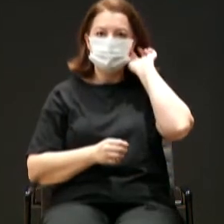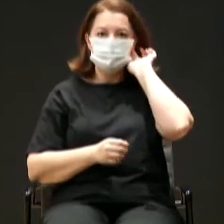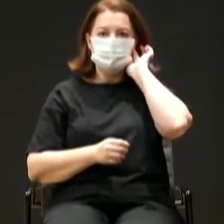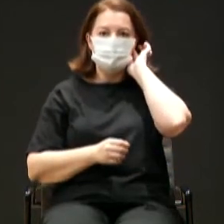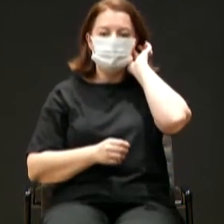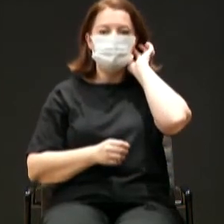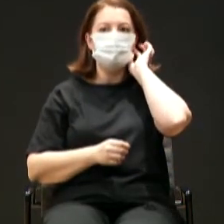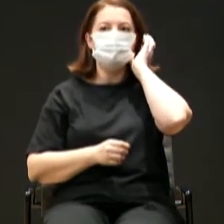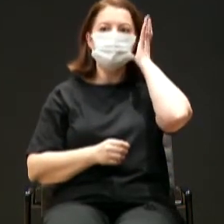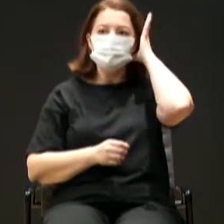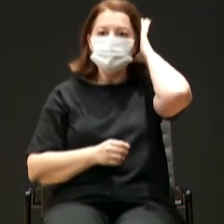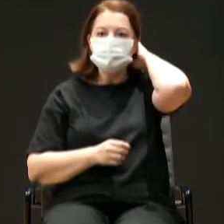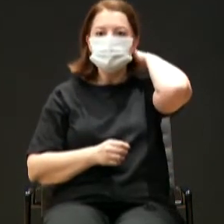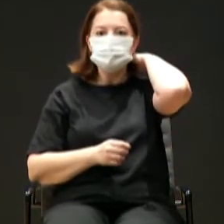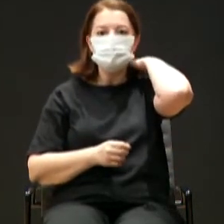Evet.